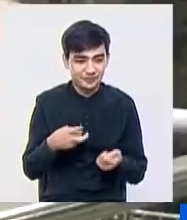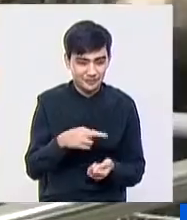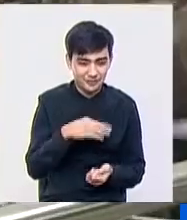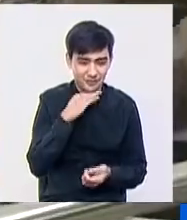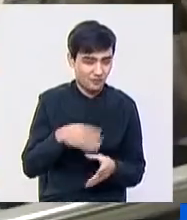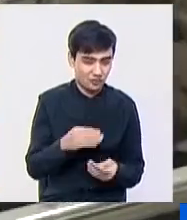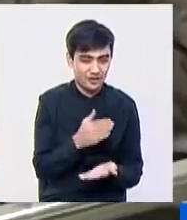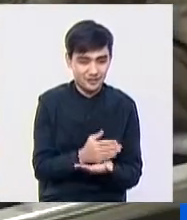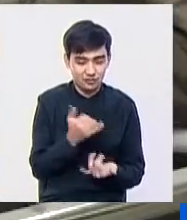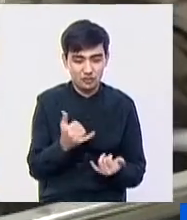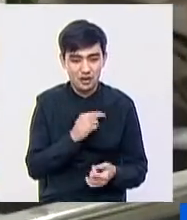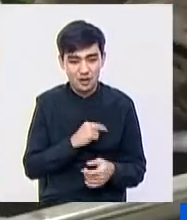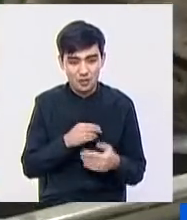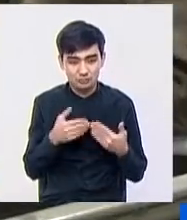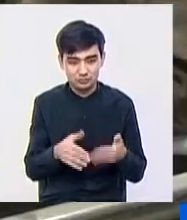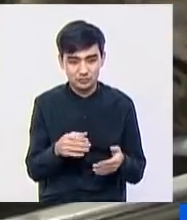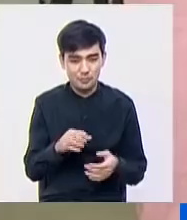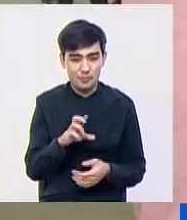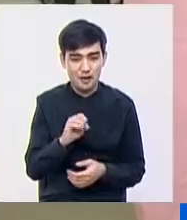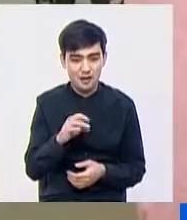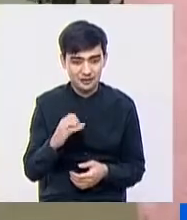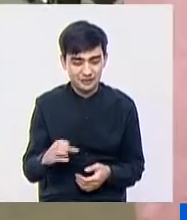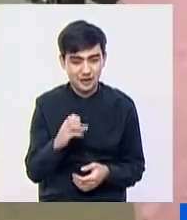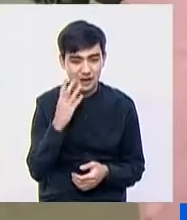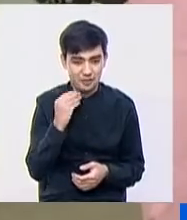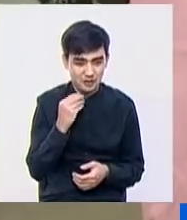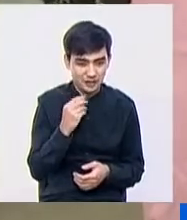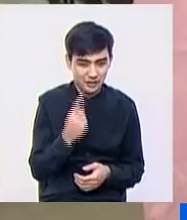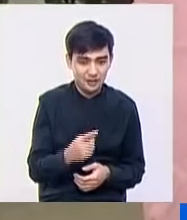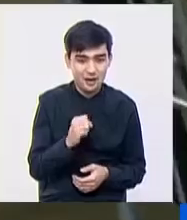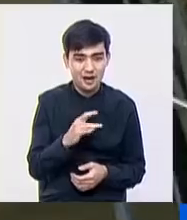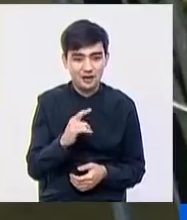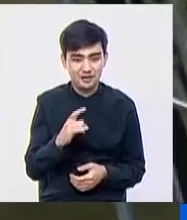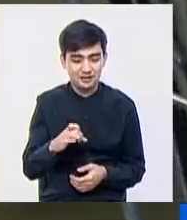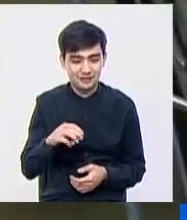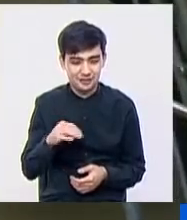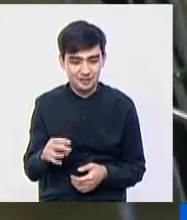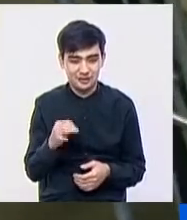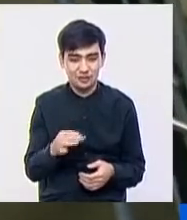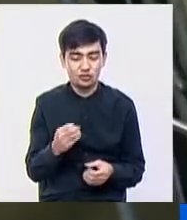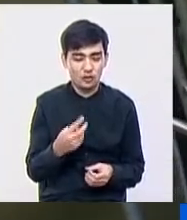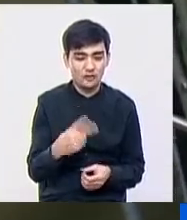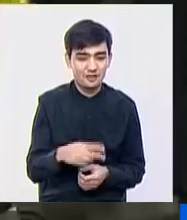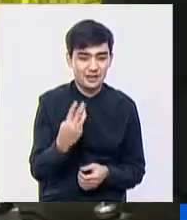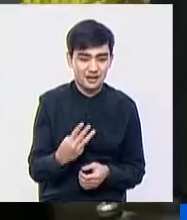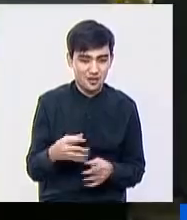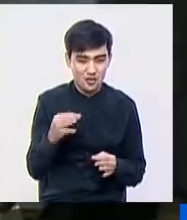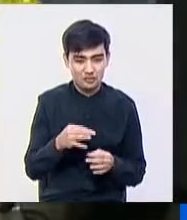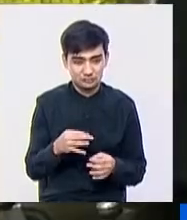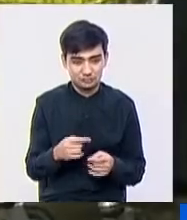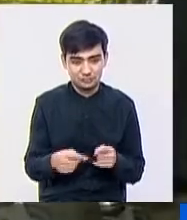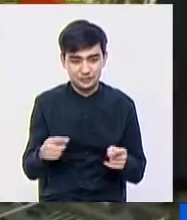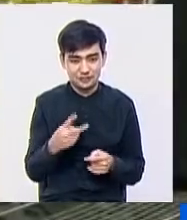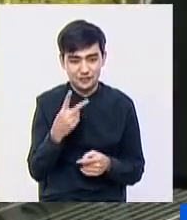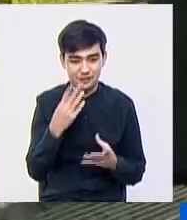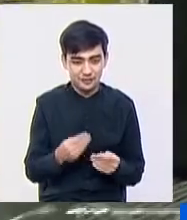достаточно. Сегодня заработали и оптовый рынок «Барыс», «Алматы-1», «Яростан». Еще 23 продовольственных рынка должны принять покупателей в течение двух